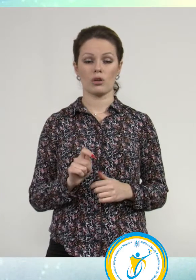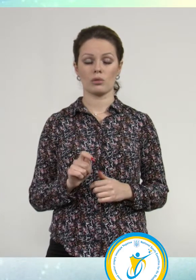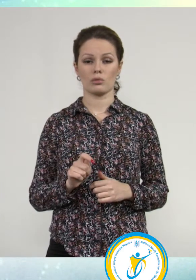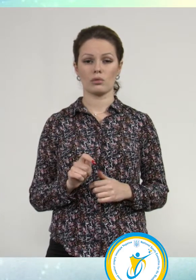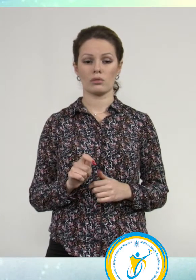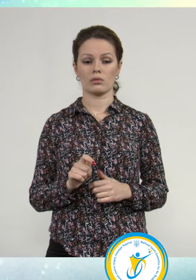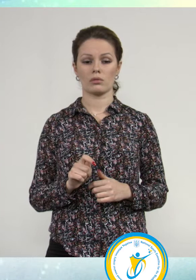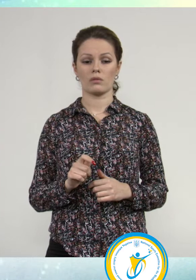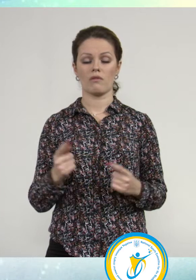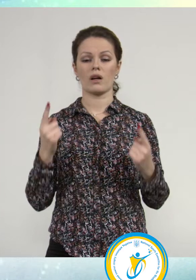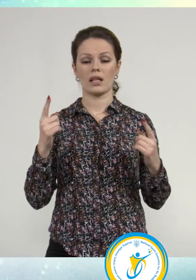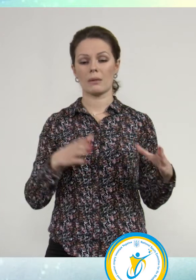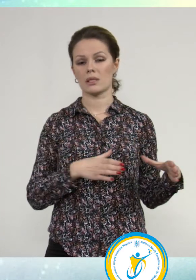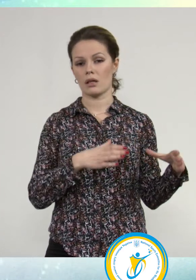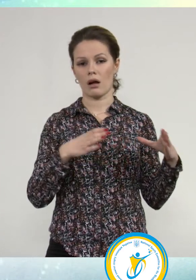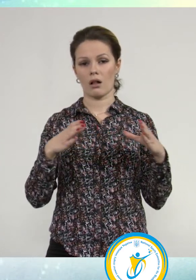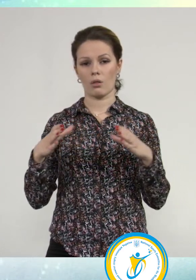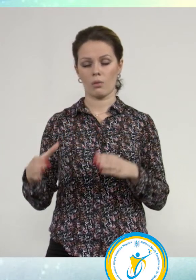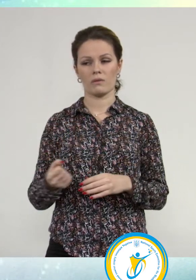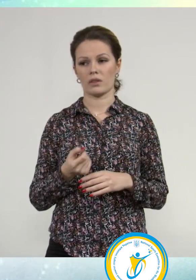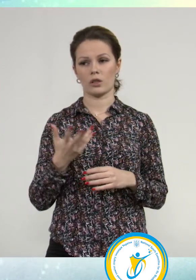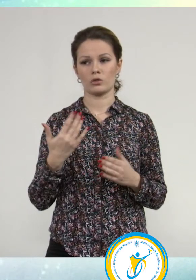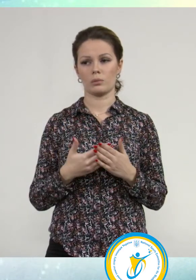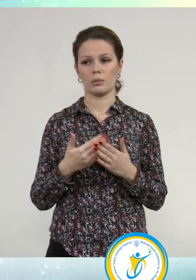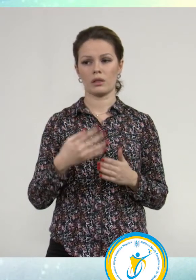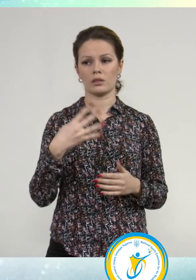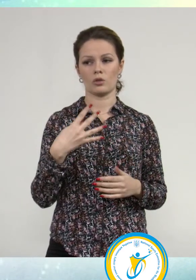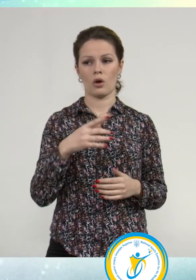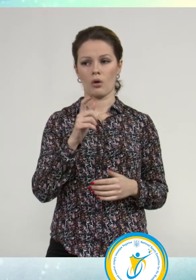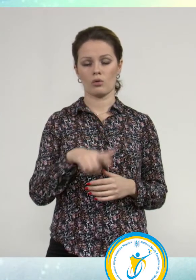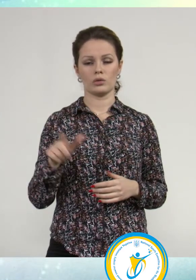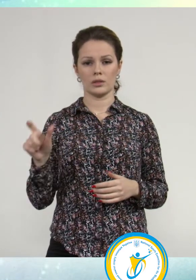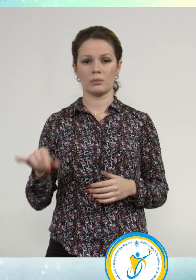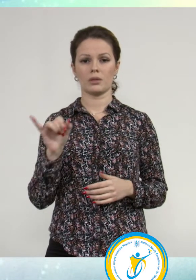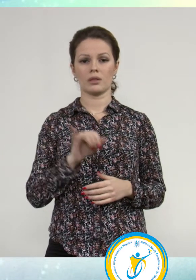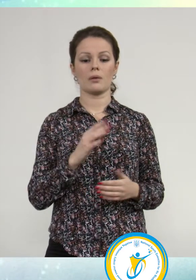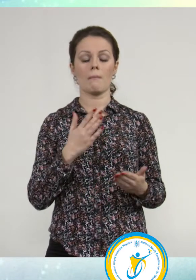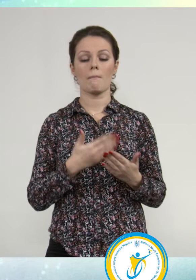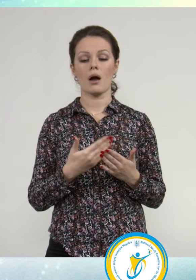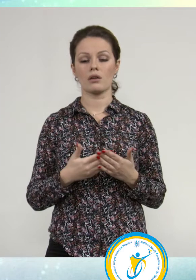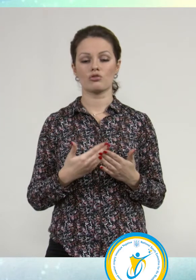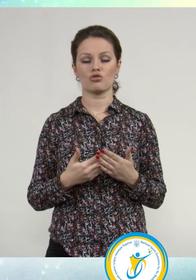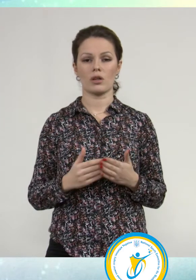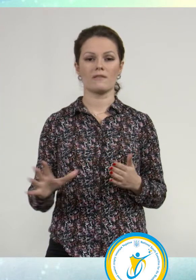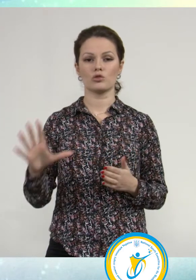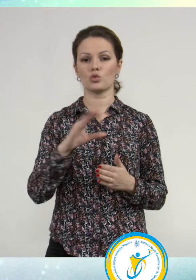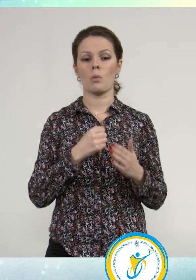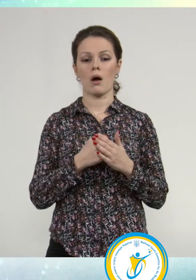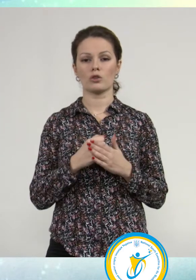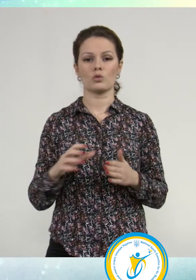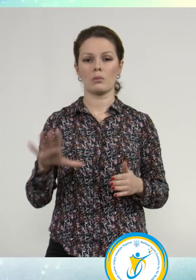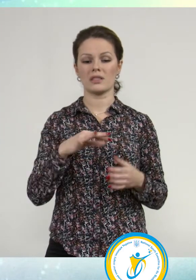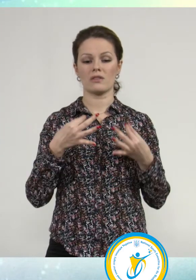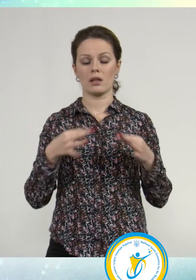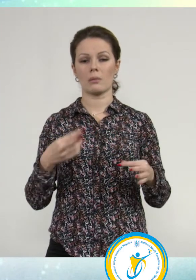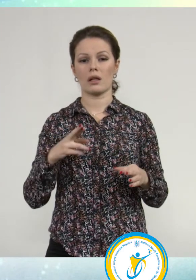приїжджають великим загалом, кількості біля 40 осіб. І майже всю базу ми